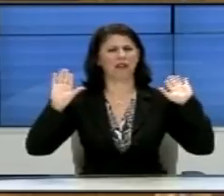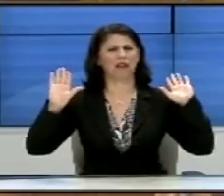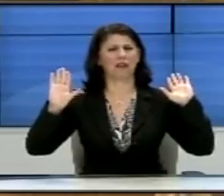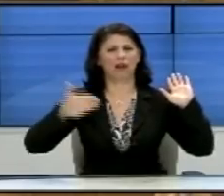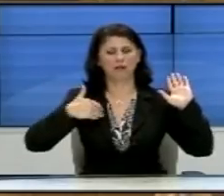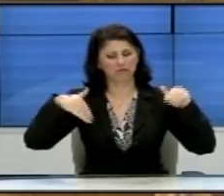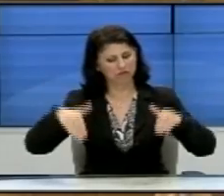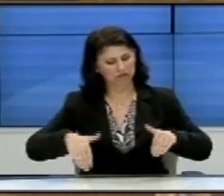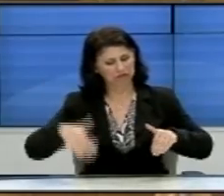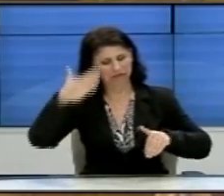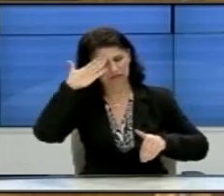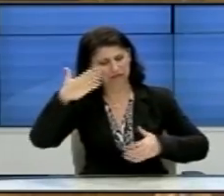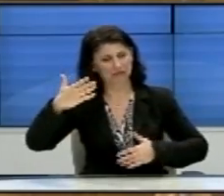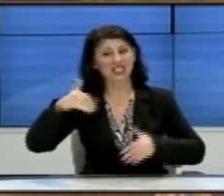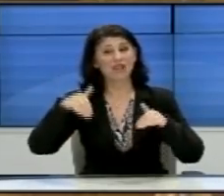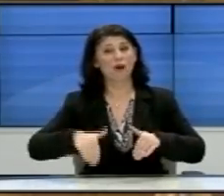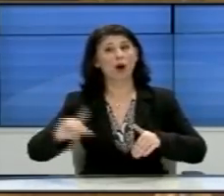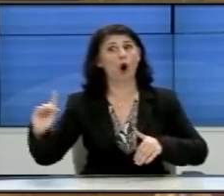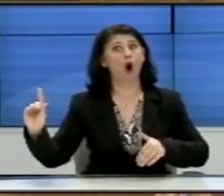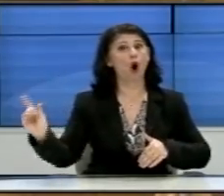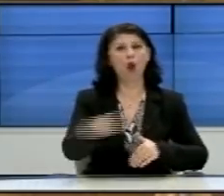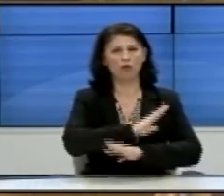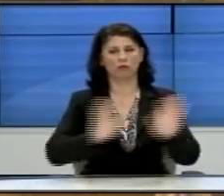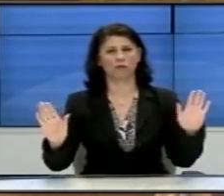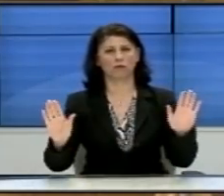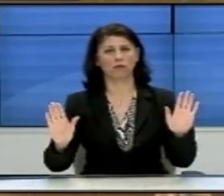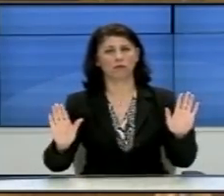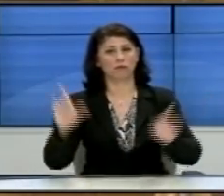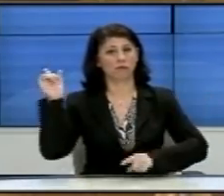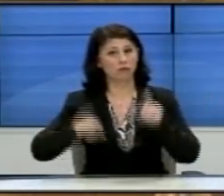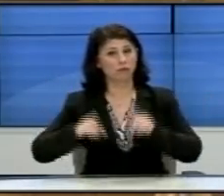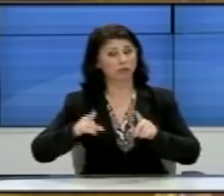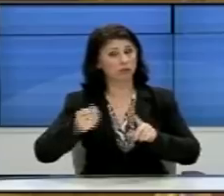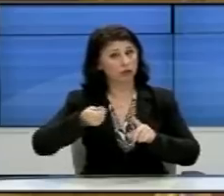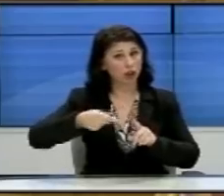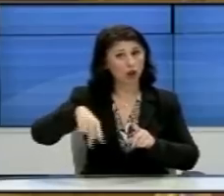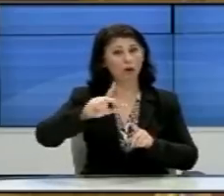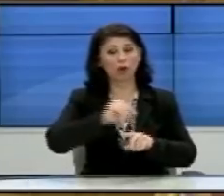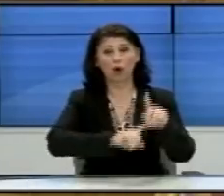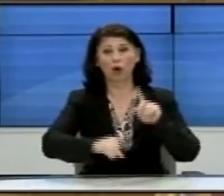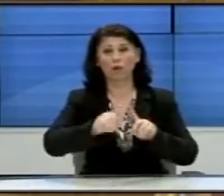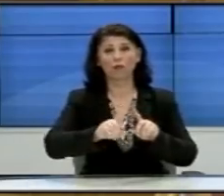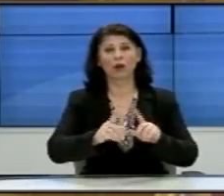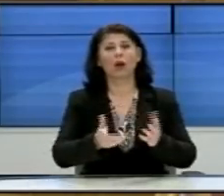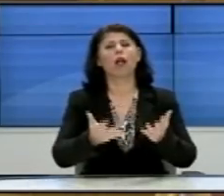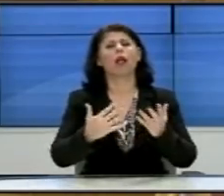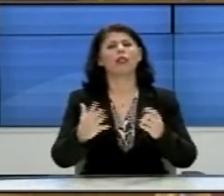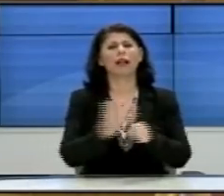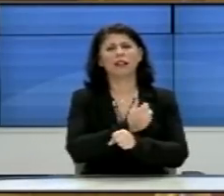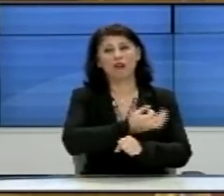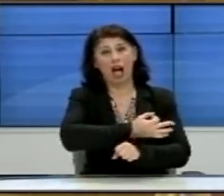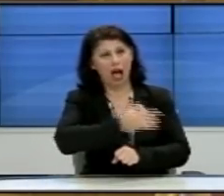θυμάμαι όλους εξίσου και από αρκετές απόψεις περισσότερο όσους και όσες δεν έχουν κατορθώσει